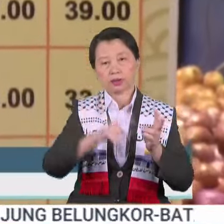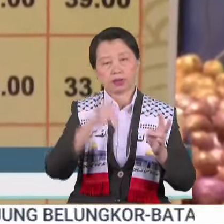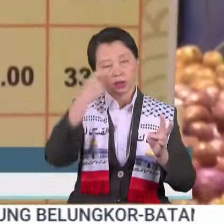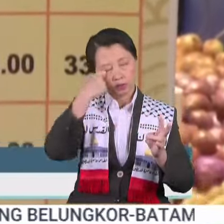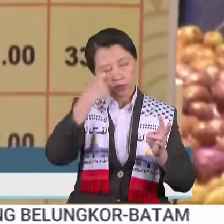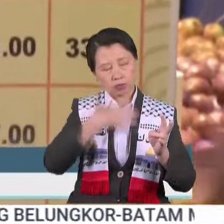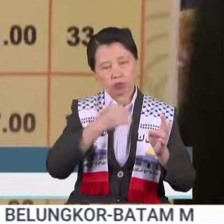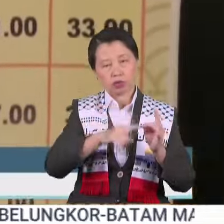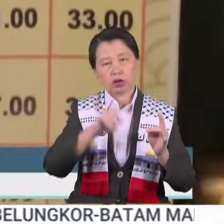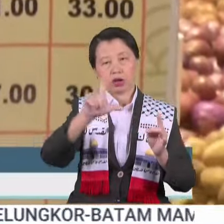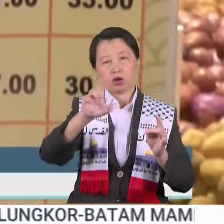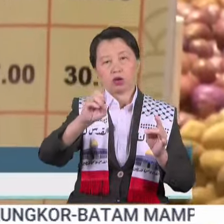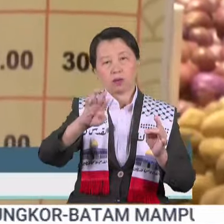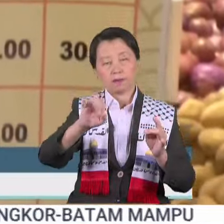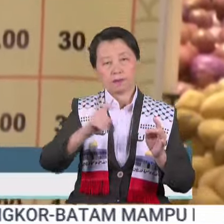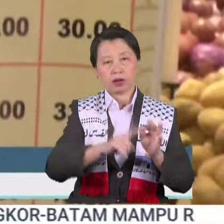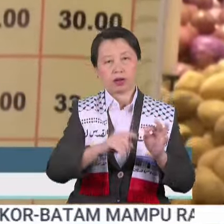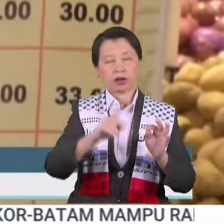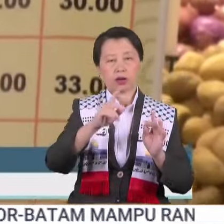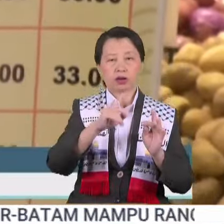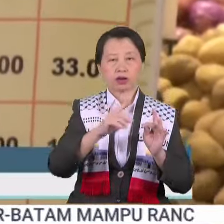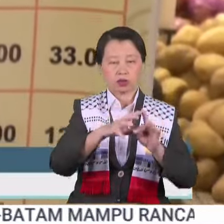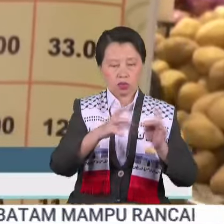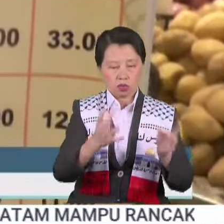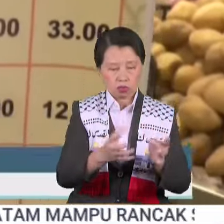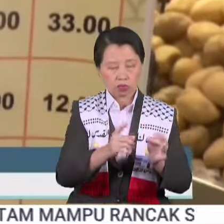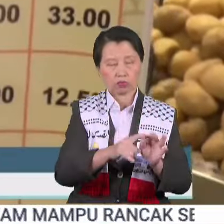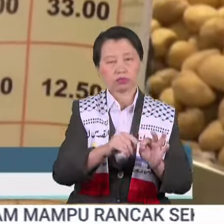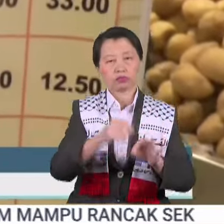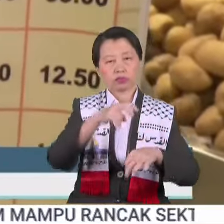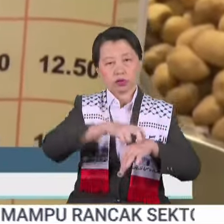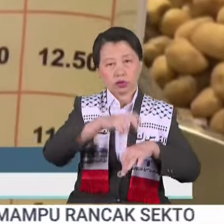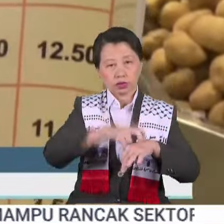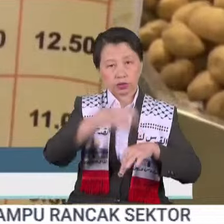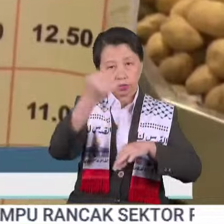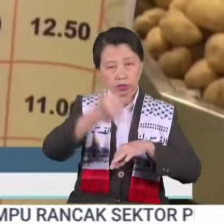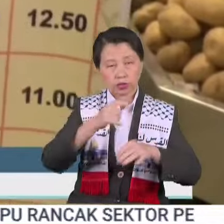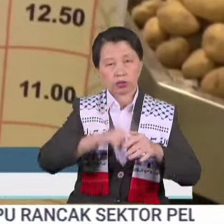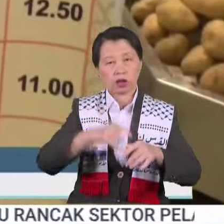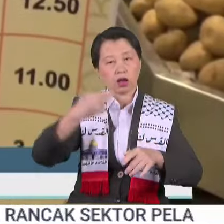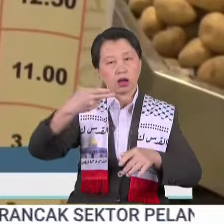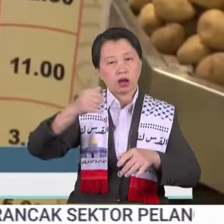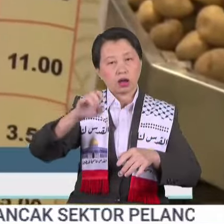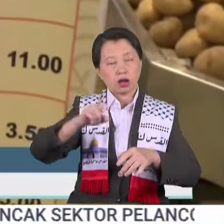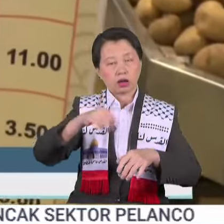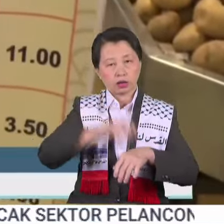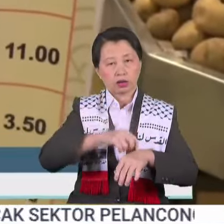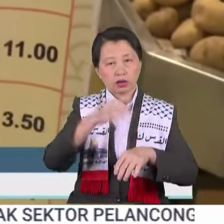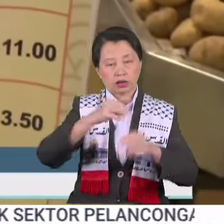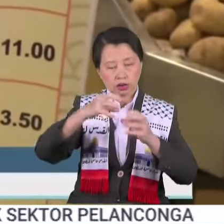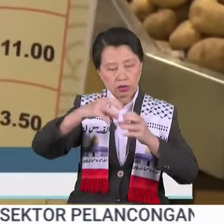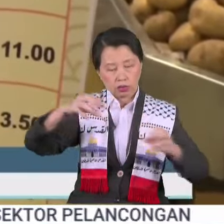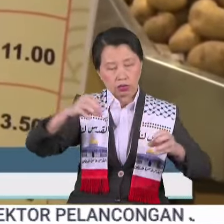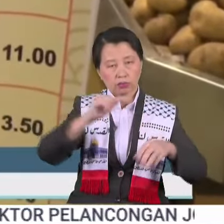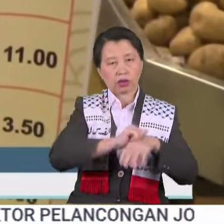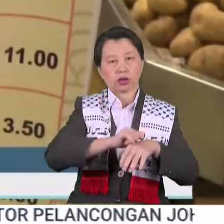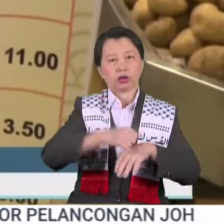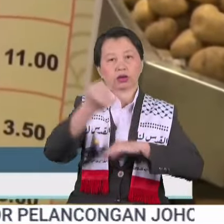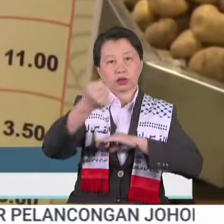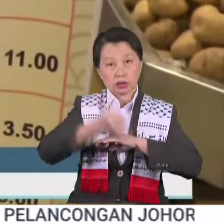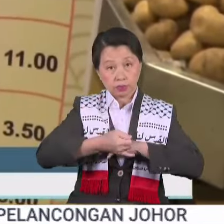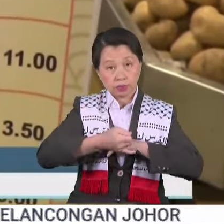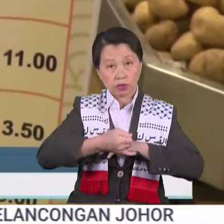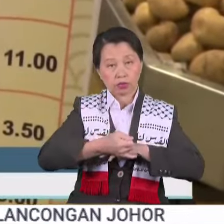putih, lobak merah, kobis bulat import, ubi kentang import, halia tua import dan lobak putih import. Dalam pada